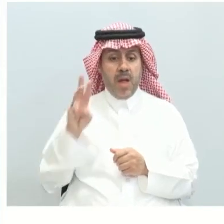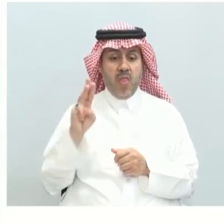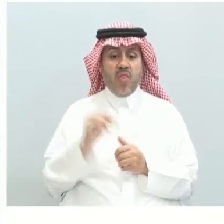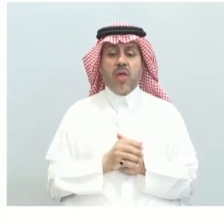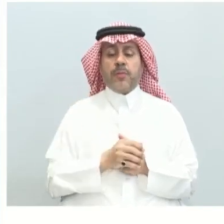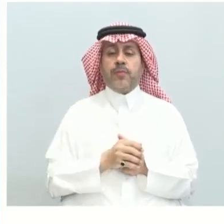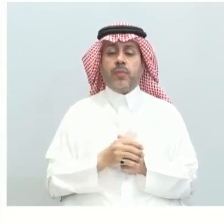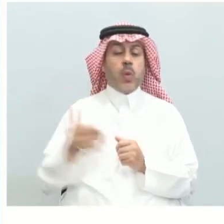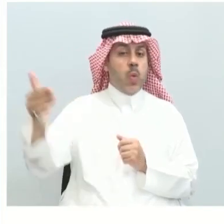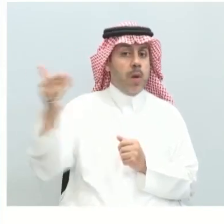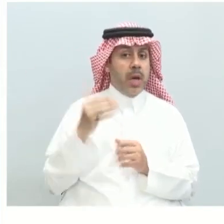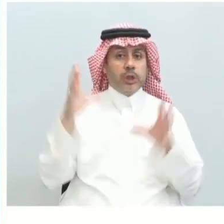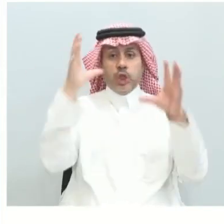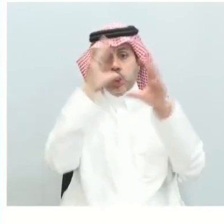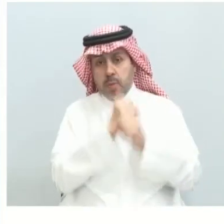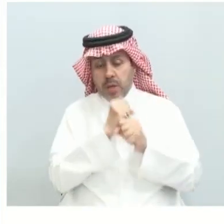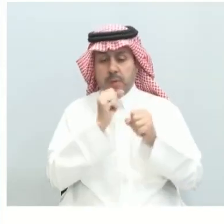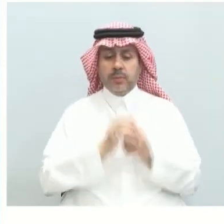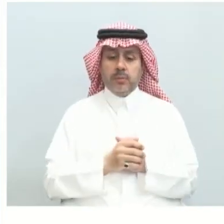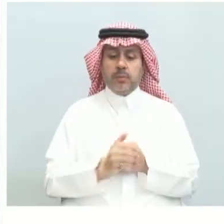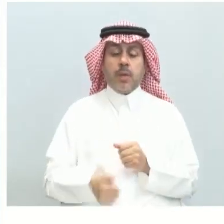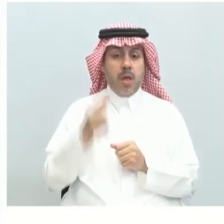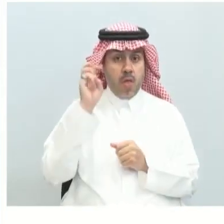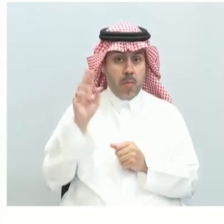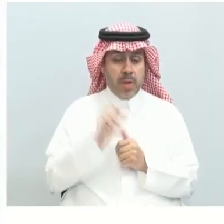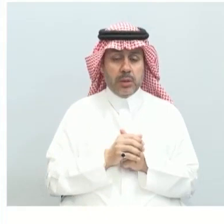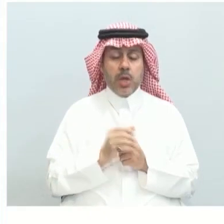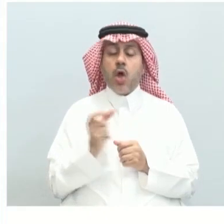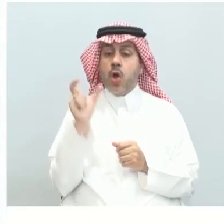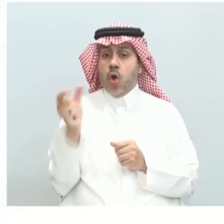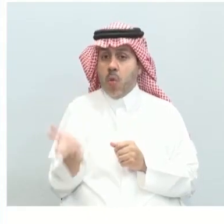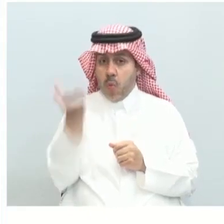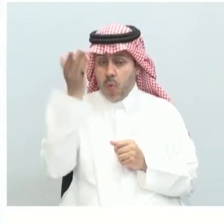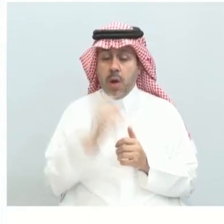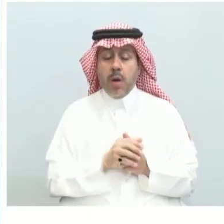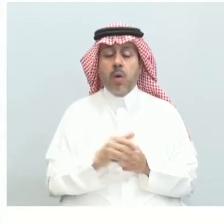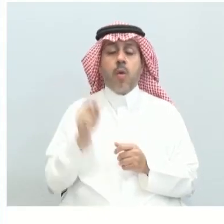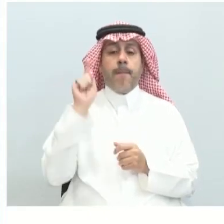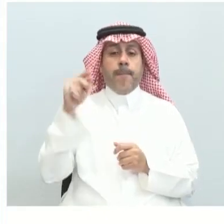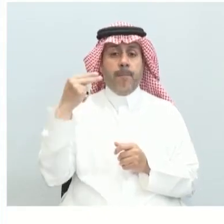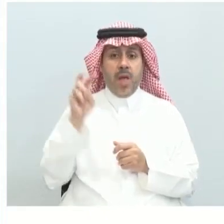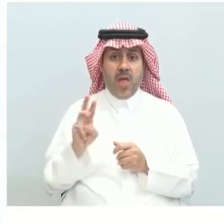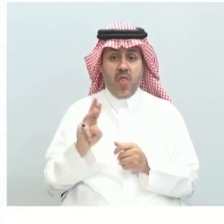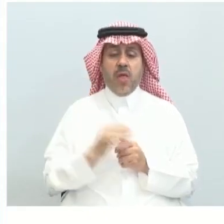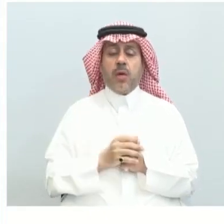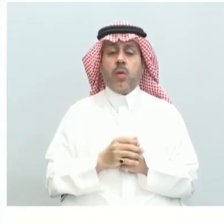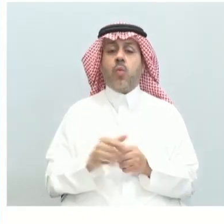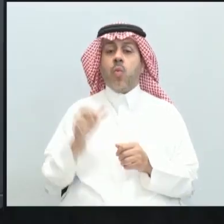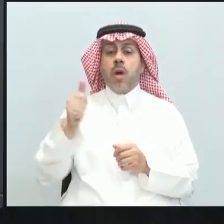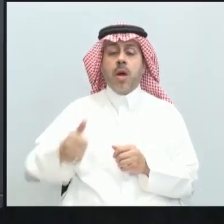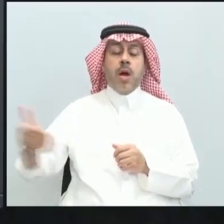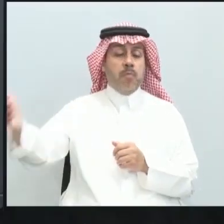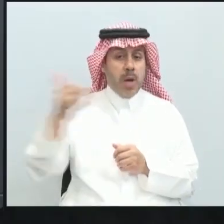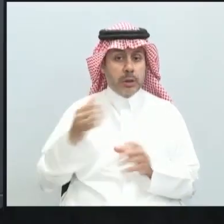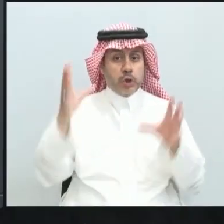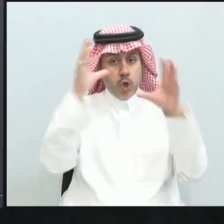الذي قبله وهو اثبات النبوه واثبات البعث وكذلك المعاد واثبات النبوه اي